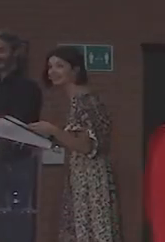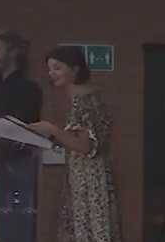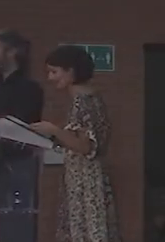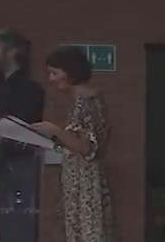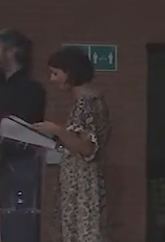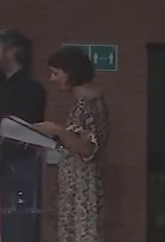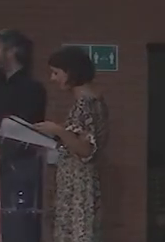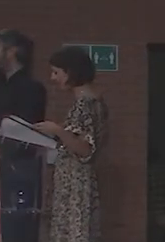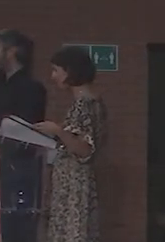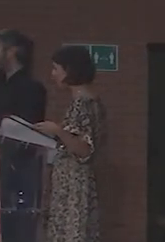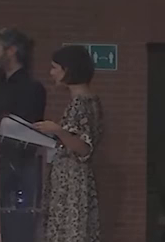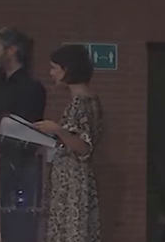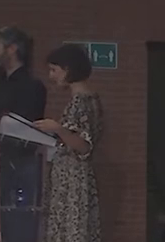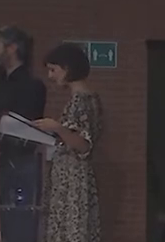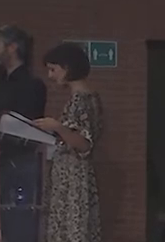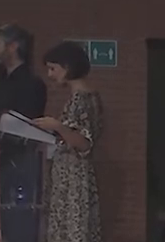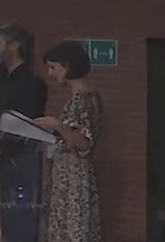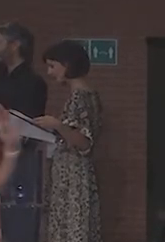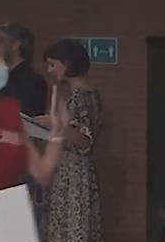Montse Berlanga Ramiro.